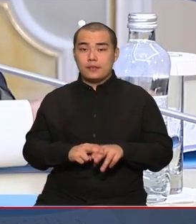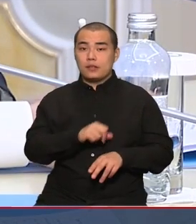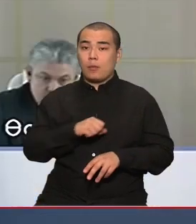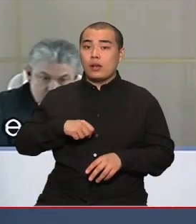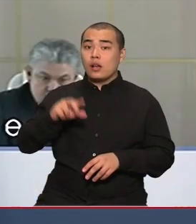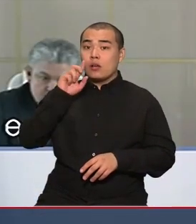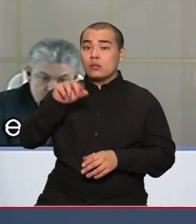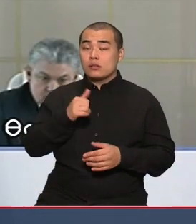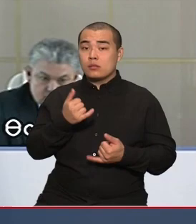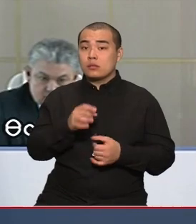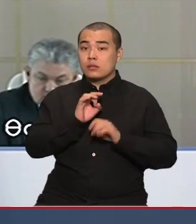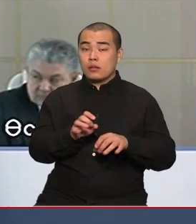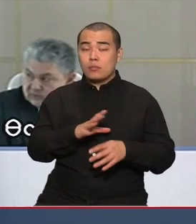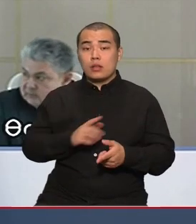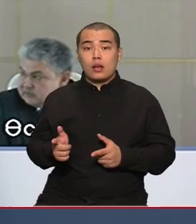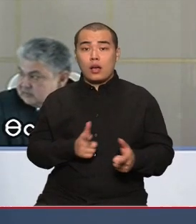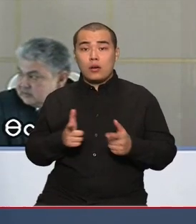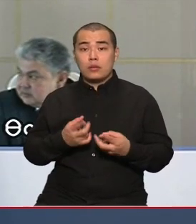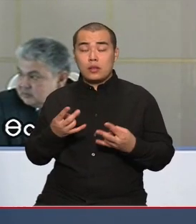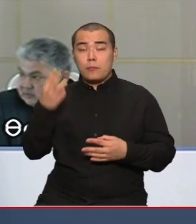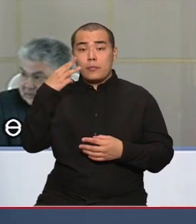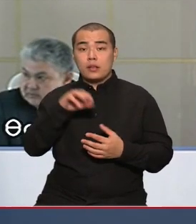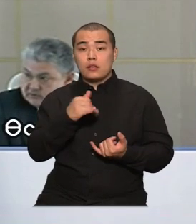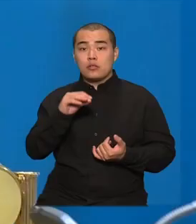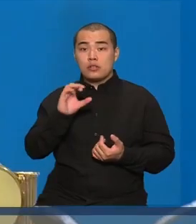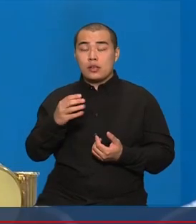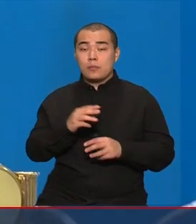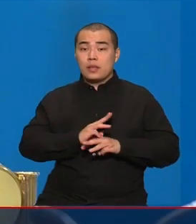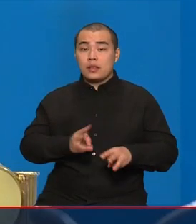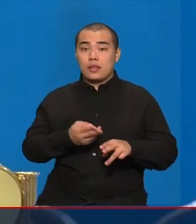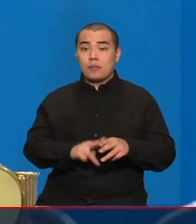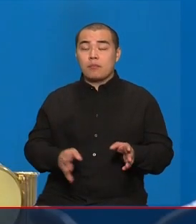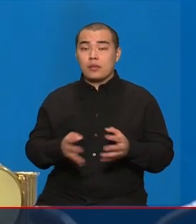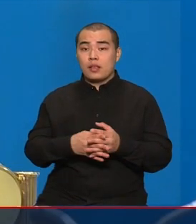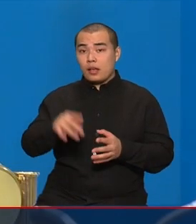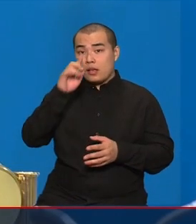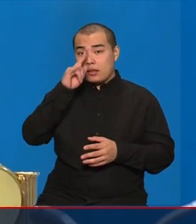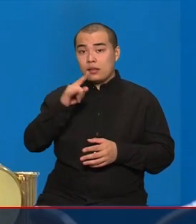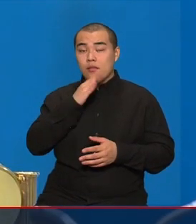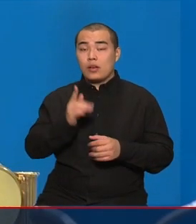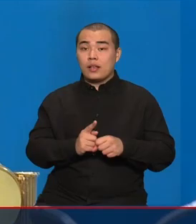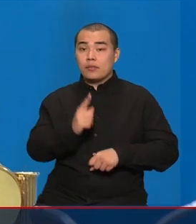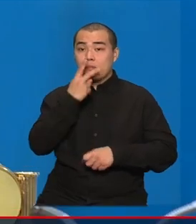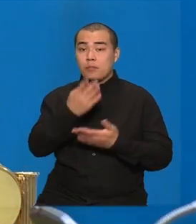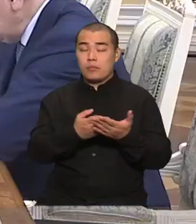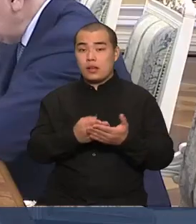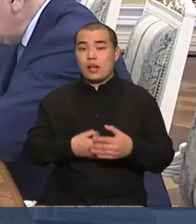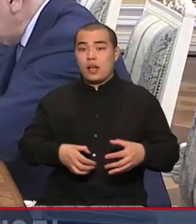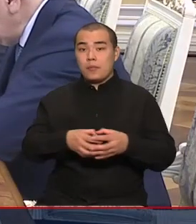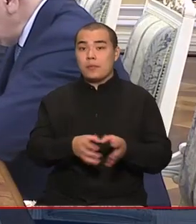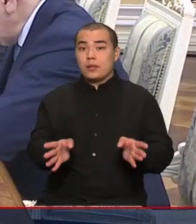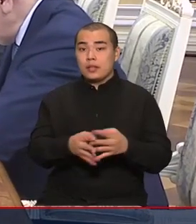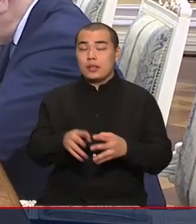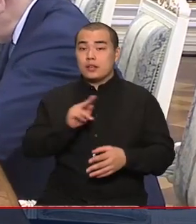еліміздің шығыс өңірлеріндегі су тасқынын модельдеу жөніндегі төтенше жағдайлар министрлігі мен Қазақстан ғарыш сапары ұлттық компаниясының бірлескен